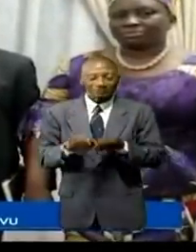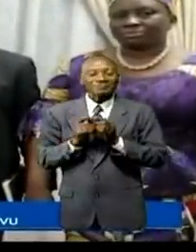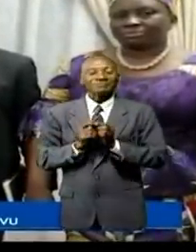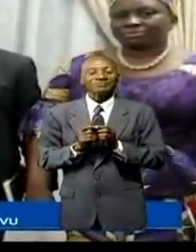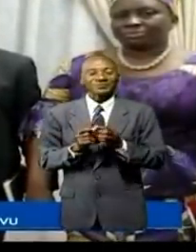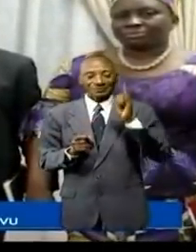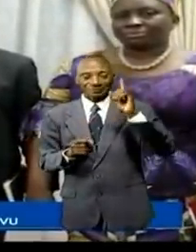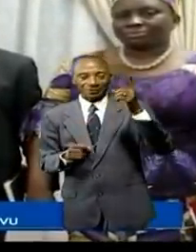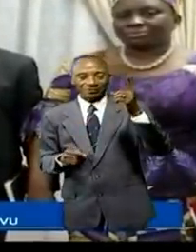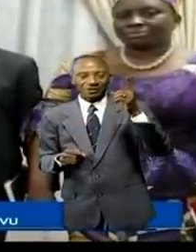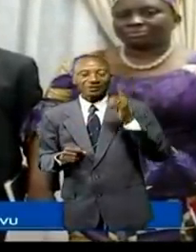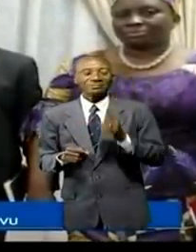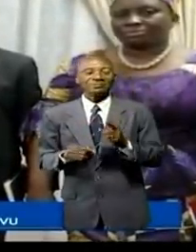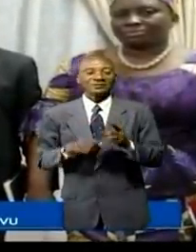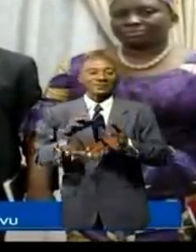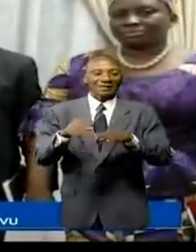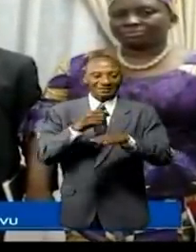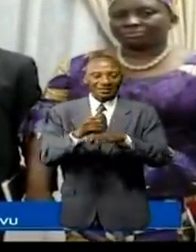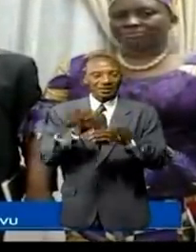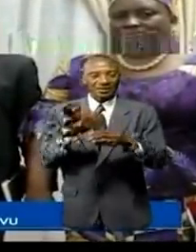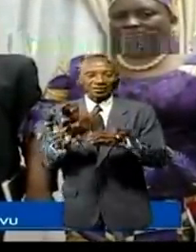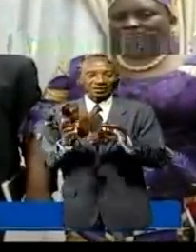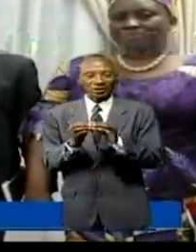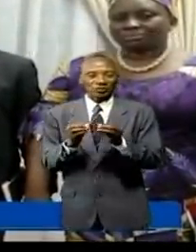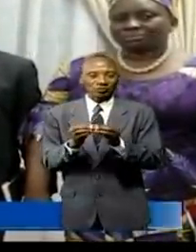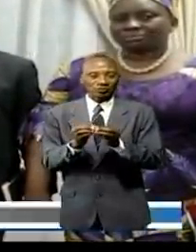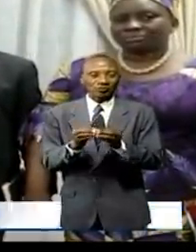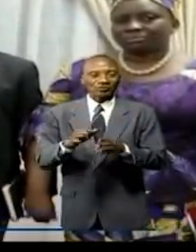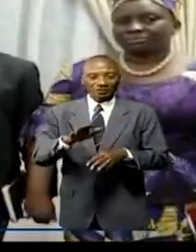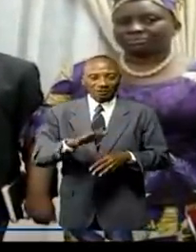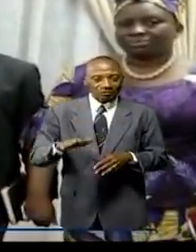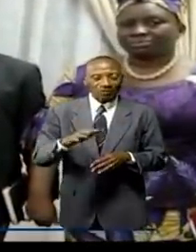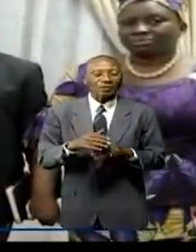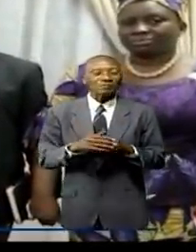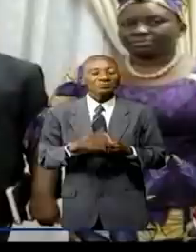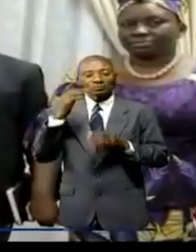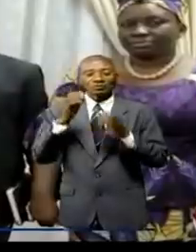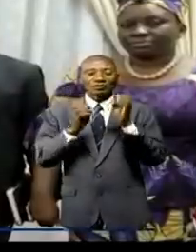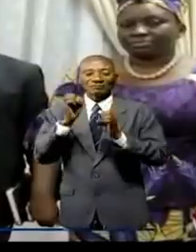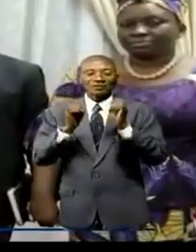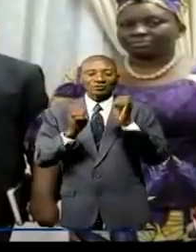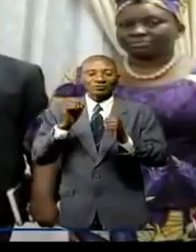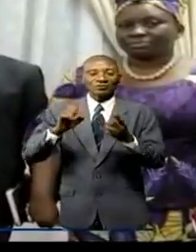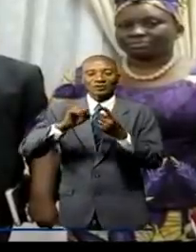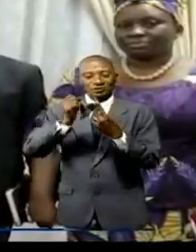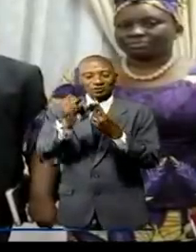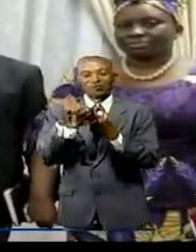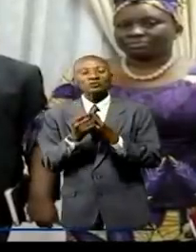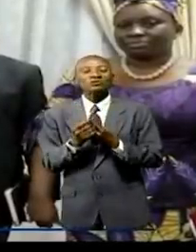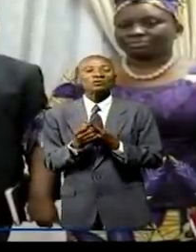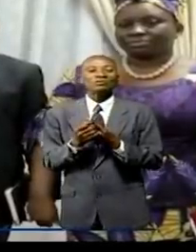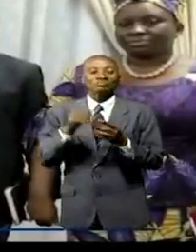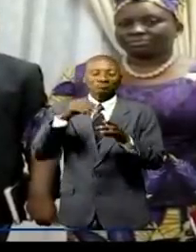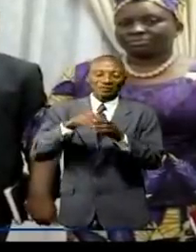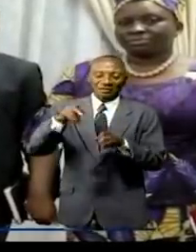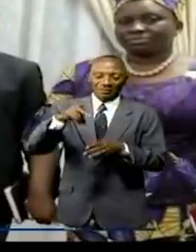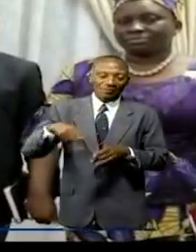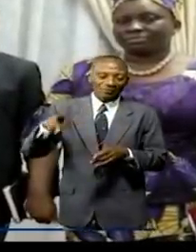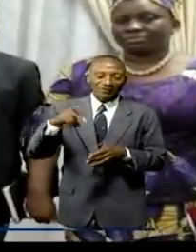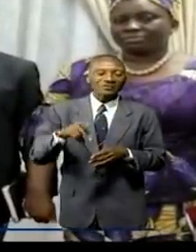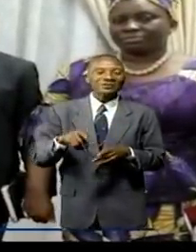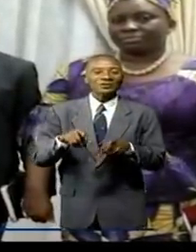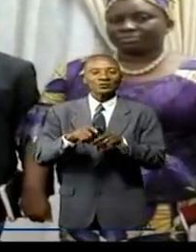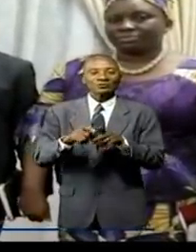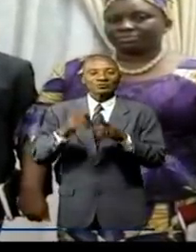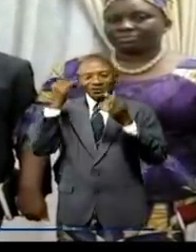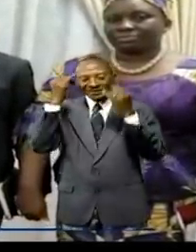étape, c'est l'atelier national de la société civile pour évaluer la situation réelle au niveau de la province et l'orientation de cette